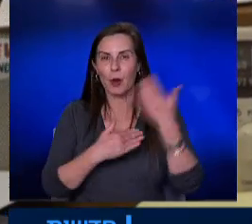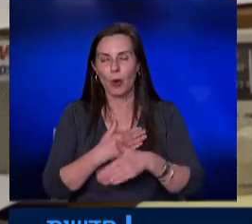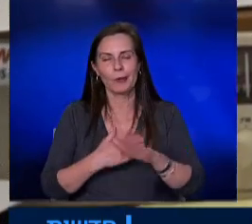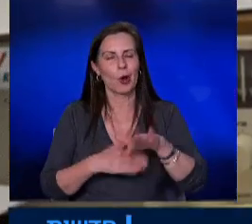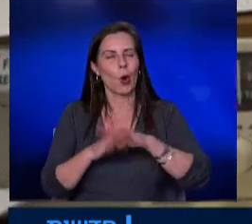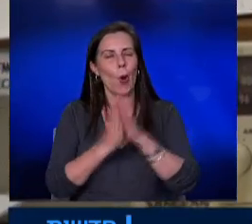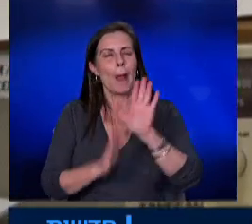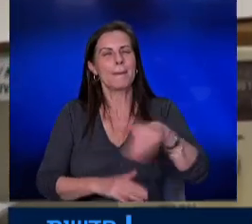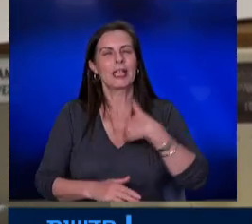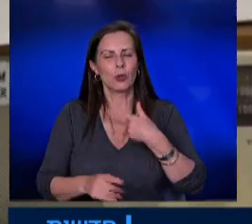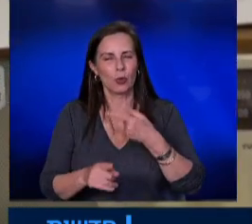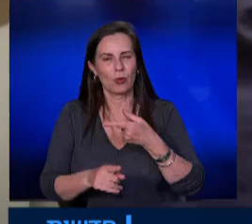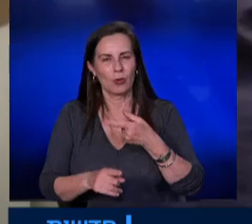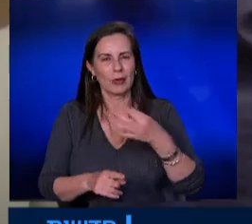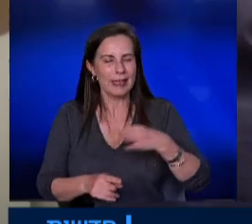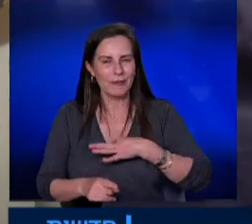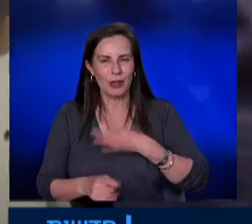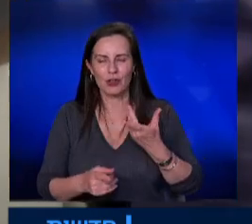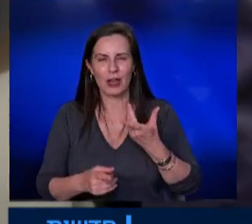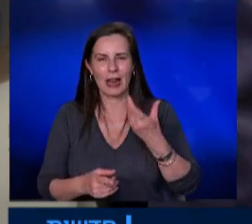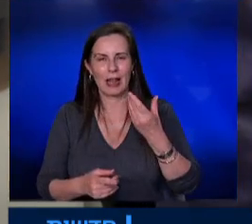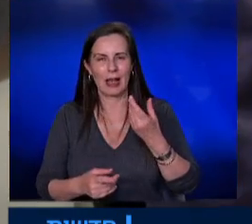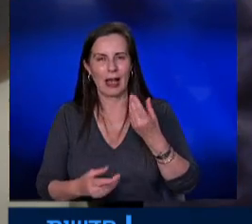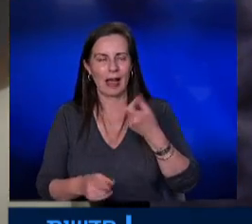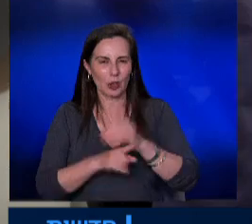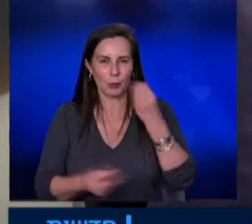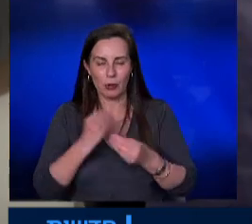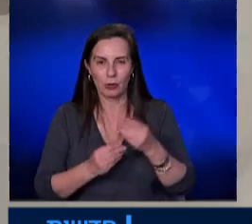של המיטו והטרלול הפרוגרסיבי הזה,